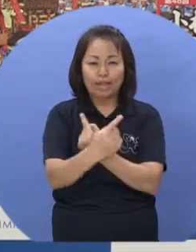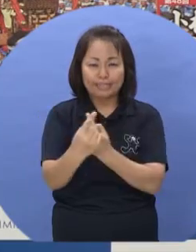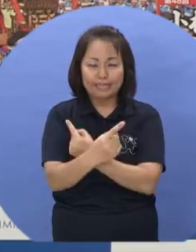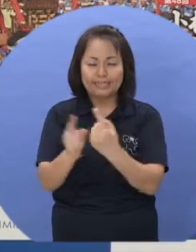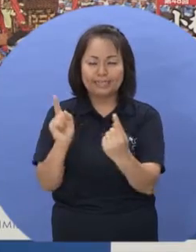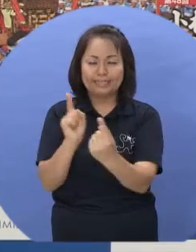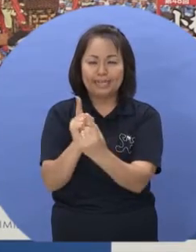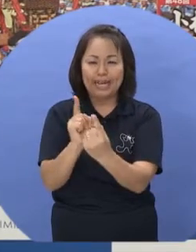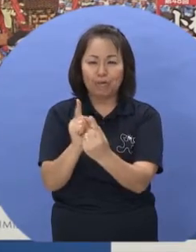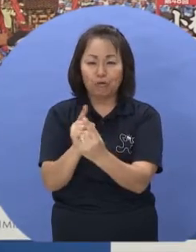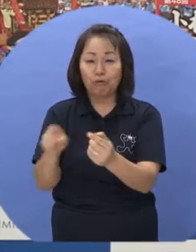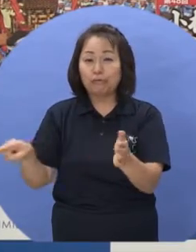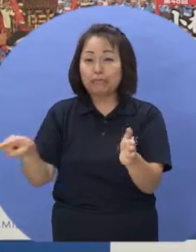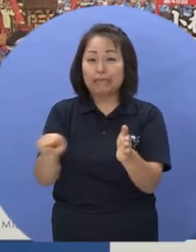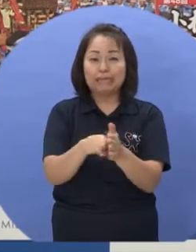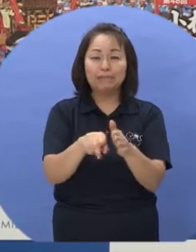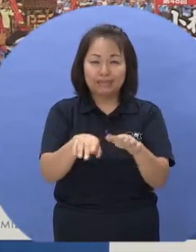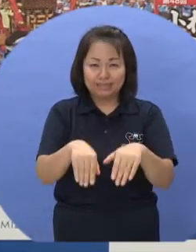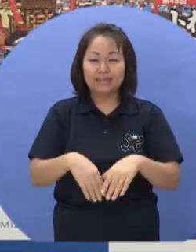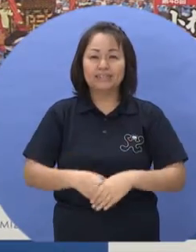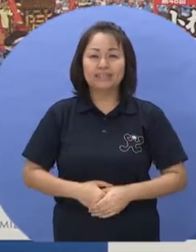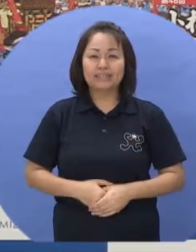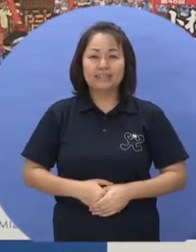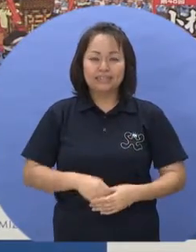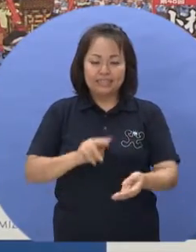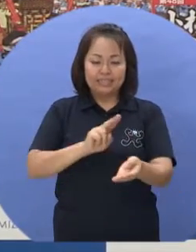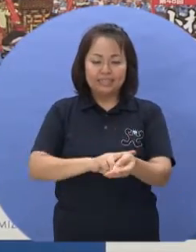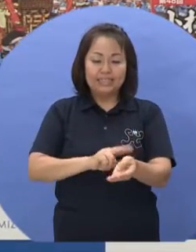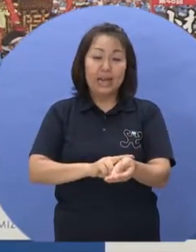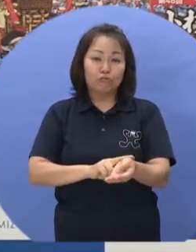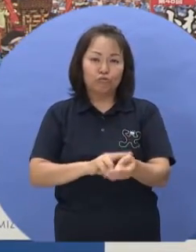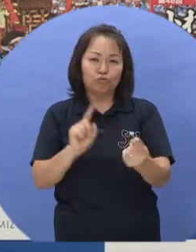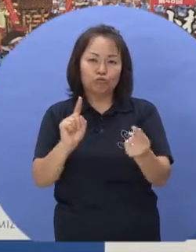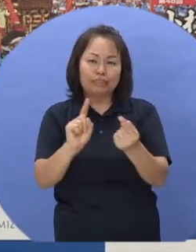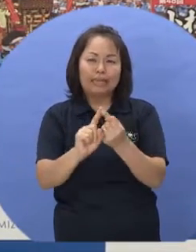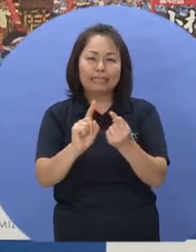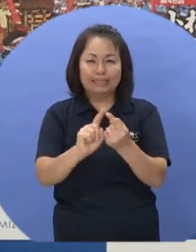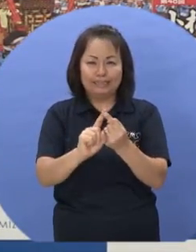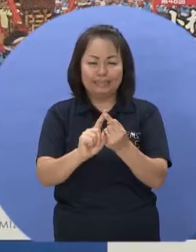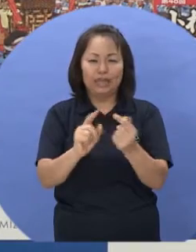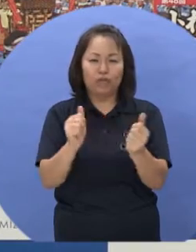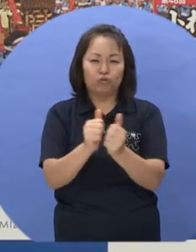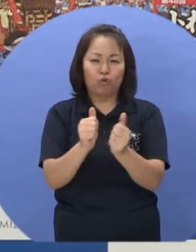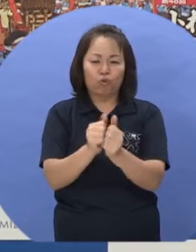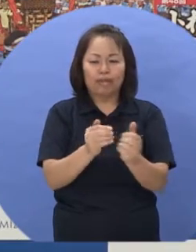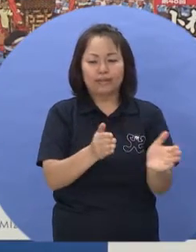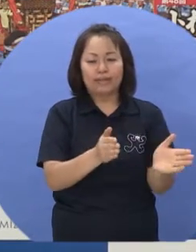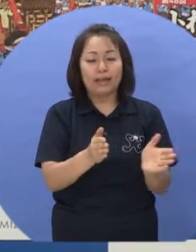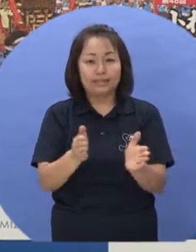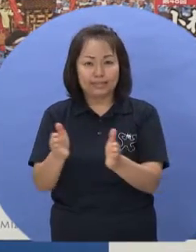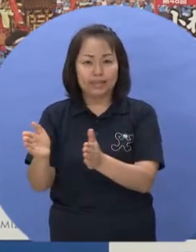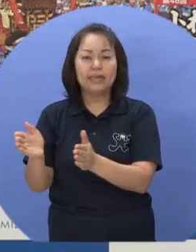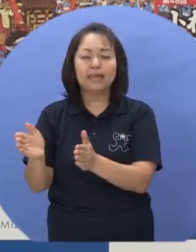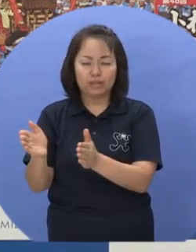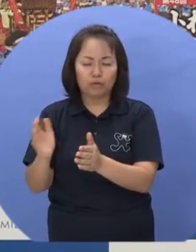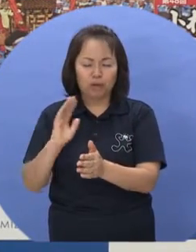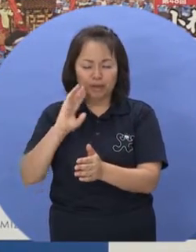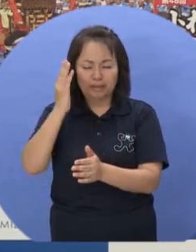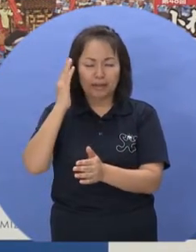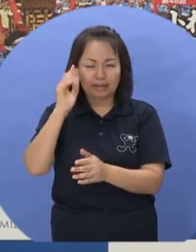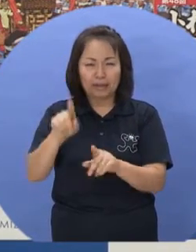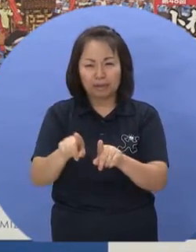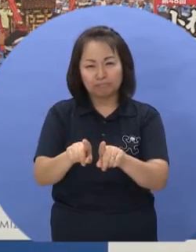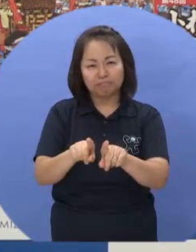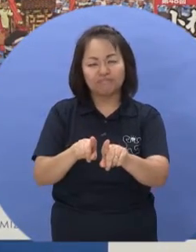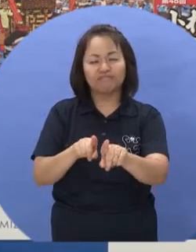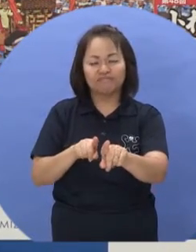ところであります。ただこういった医学的な部分の相談体制というものに関しては、なかなか体制が行き届かなか